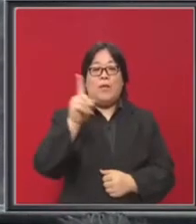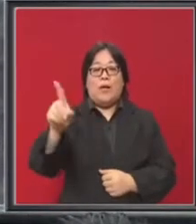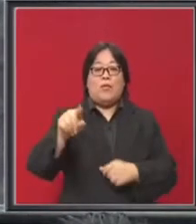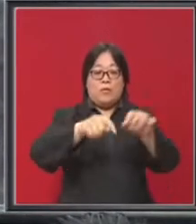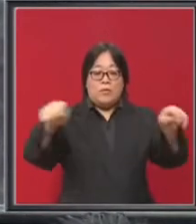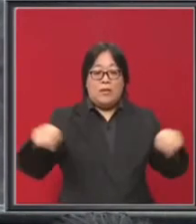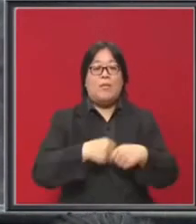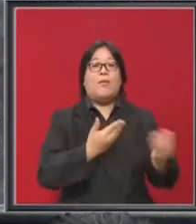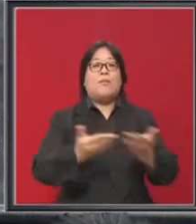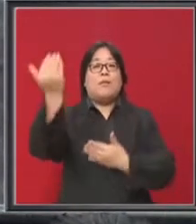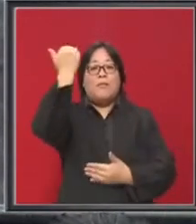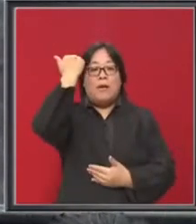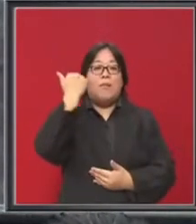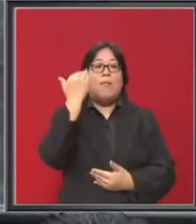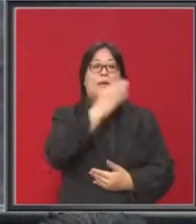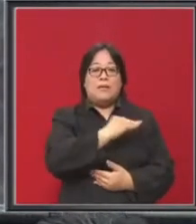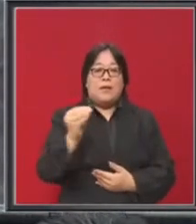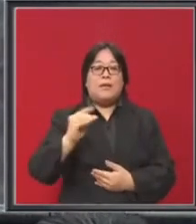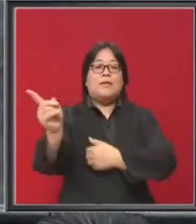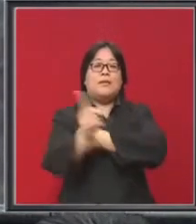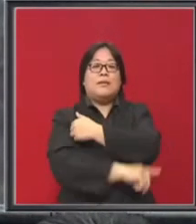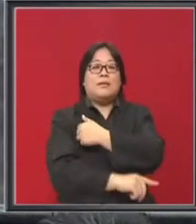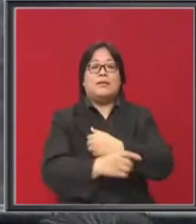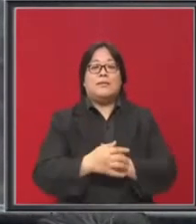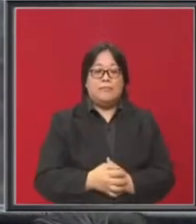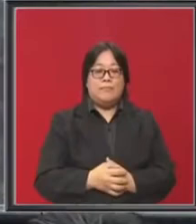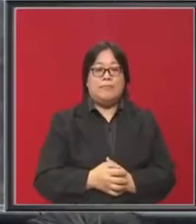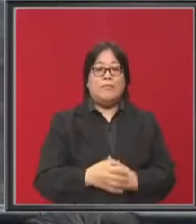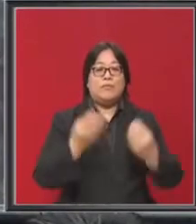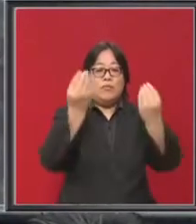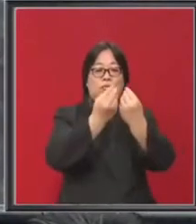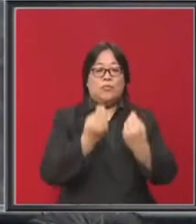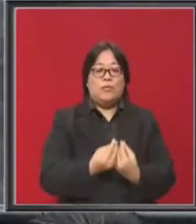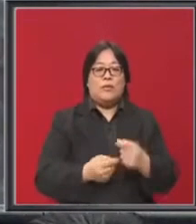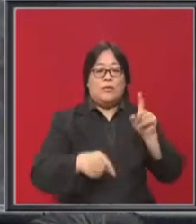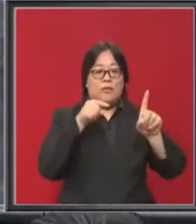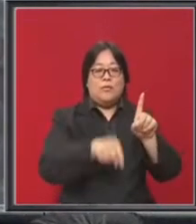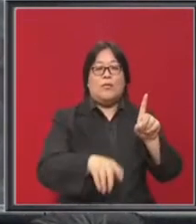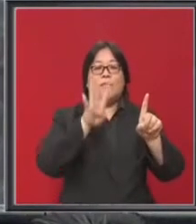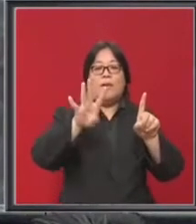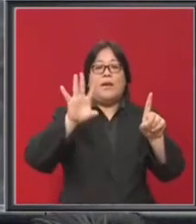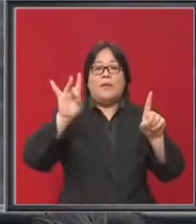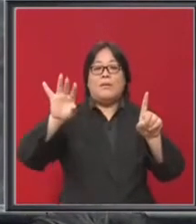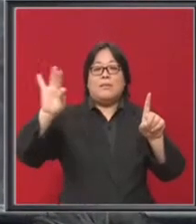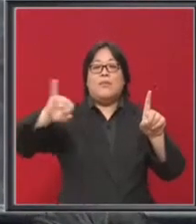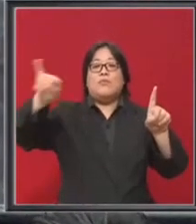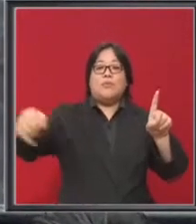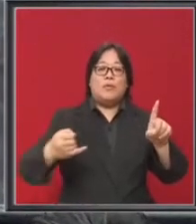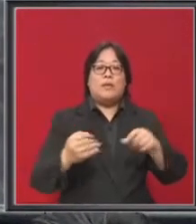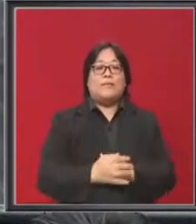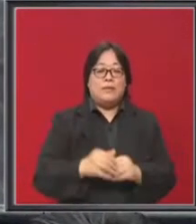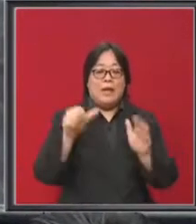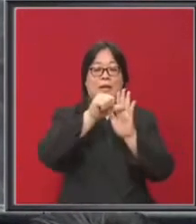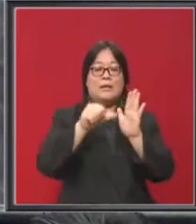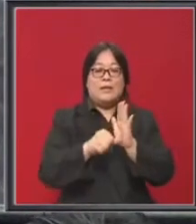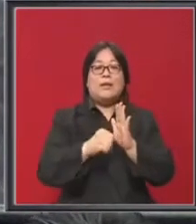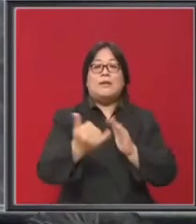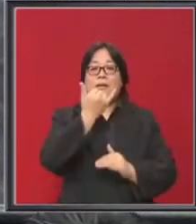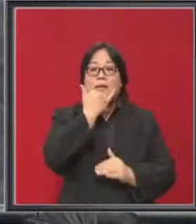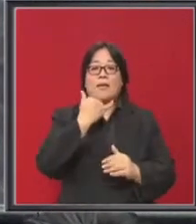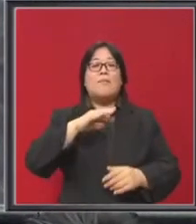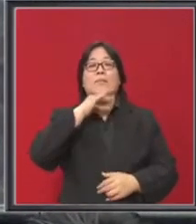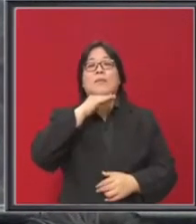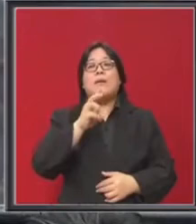di bawah dibawa ke mahkamah dan dikenakan denda di bawah berjumlah satu poin Pak 89 juta atau kesalahan